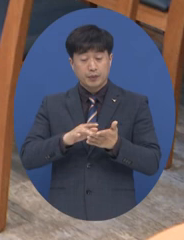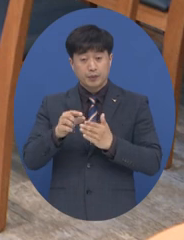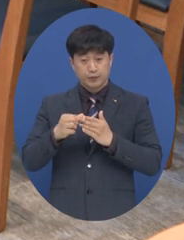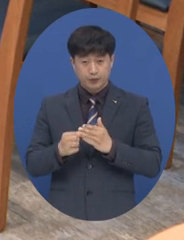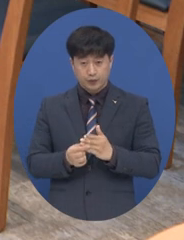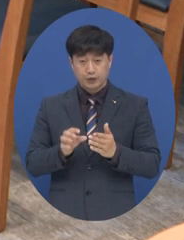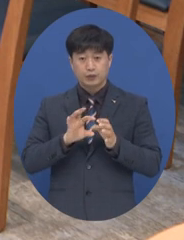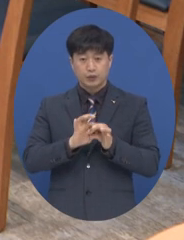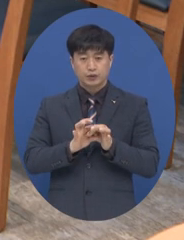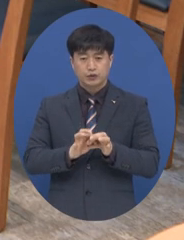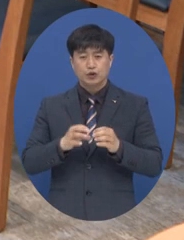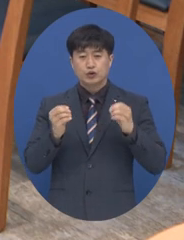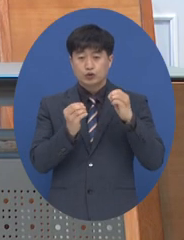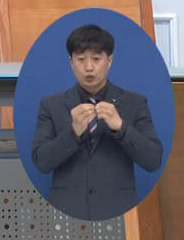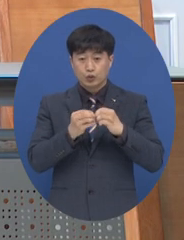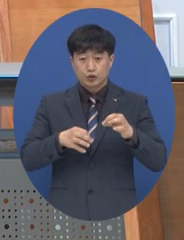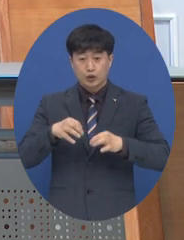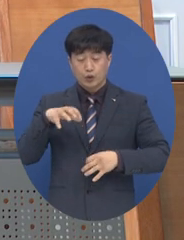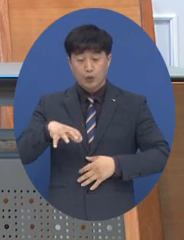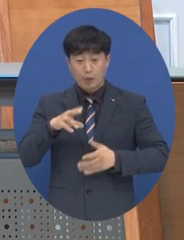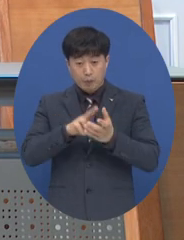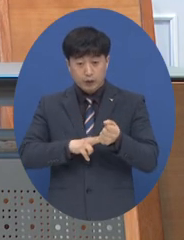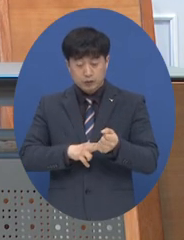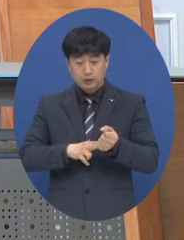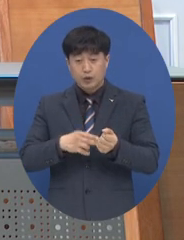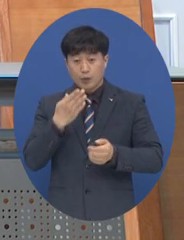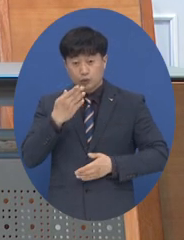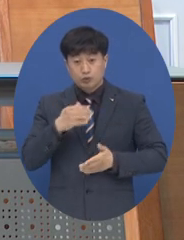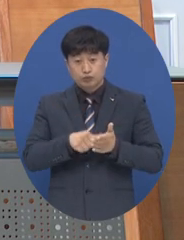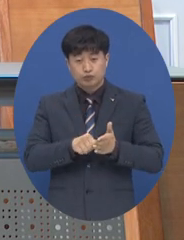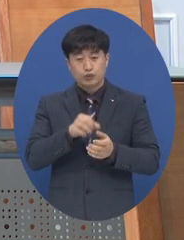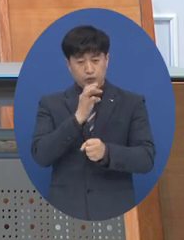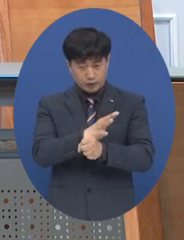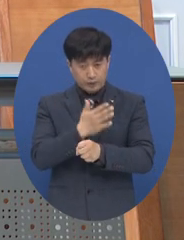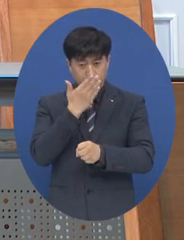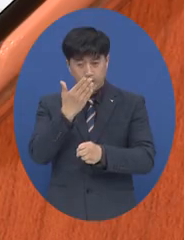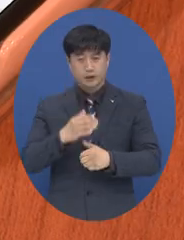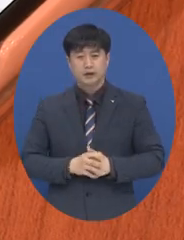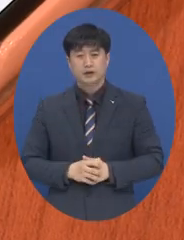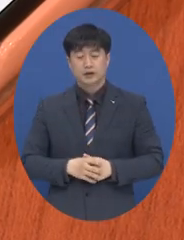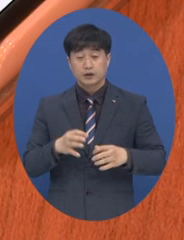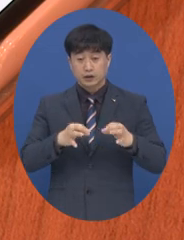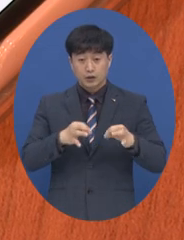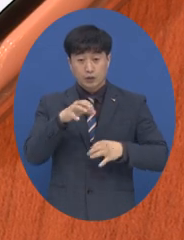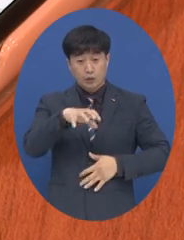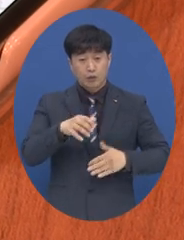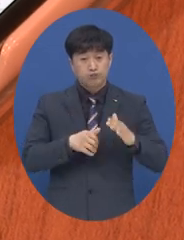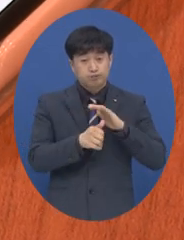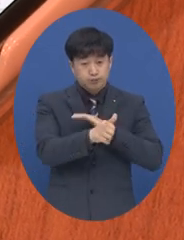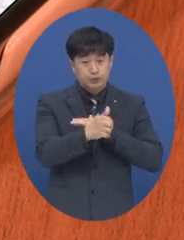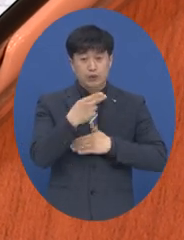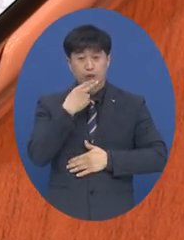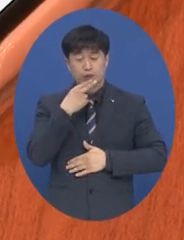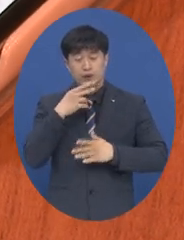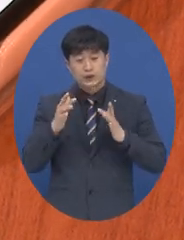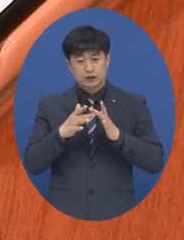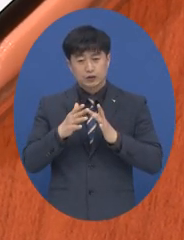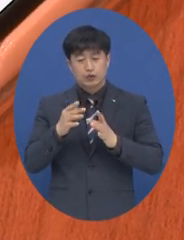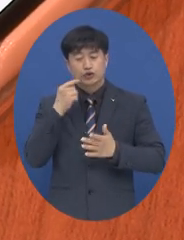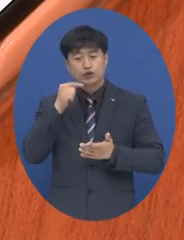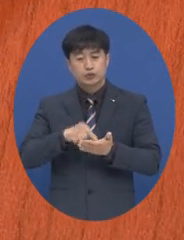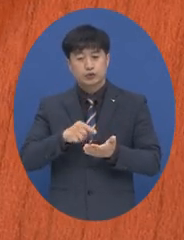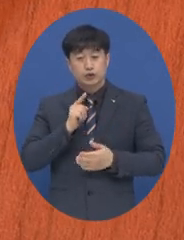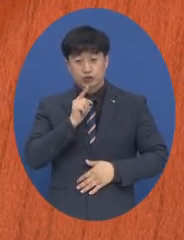스마트폰 어플리케이션을 통해 전통시장에서 판매하는 식재료를 구매합니다. 시장에 직접 방문하지 않고도